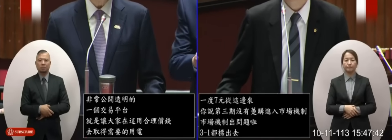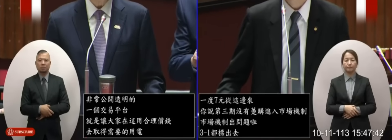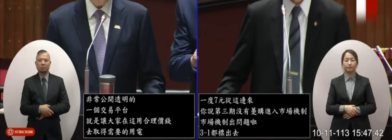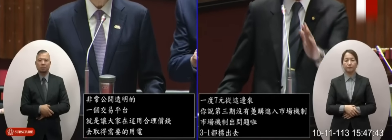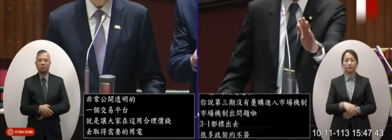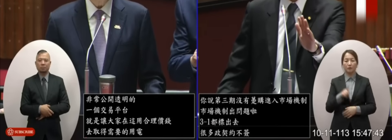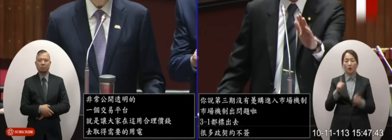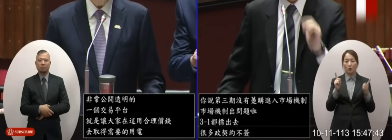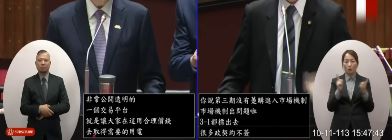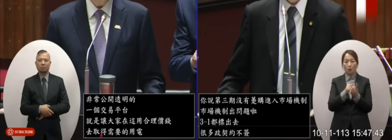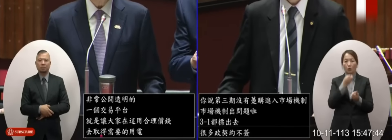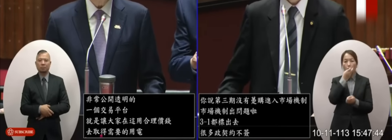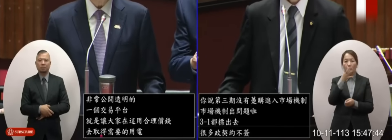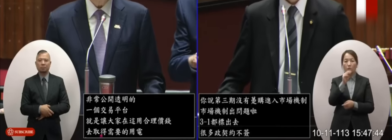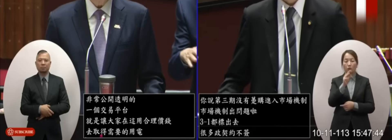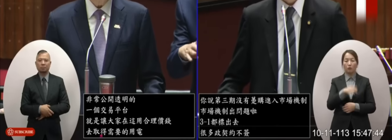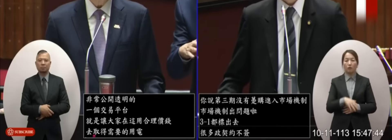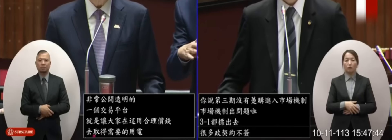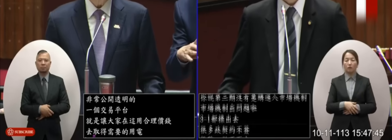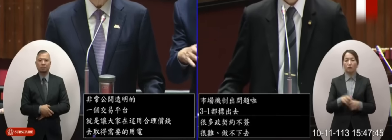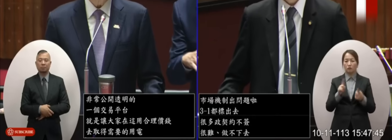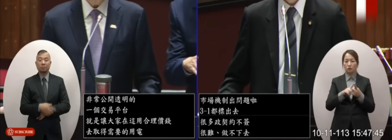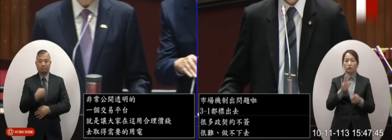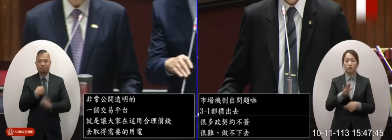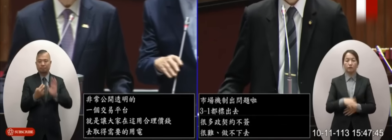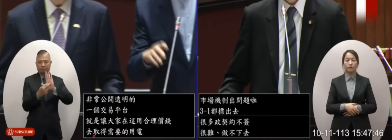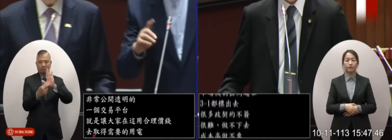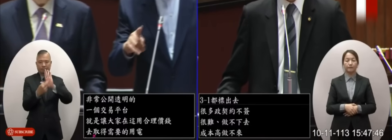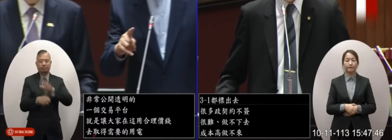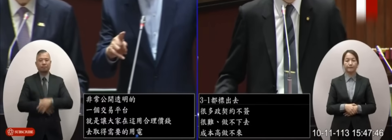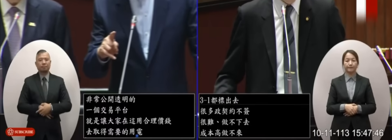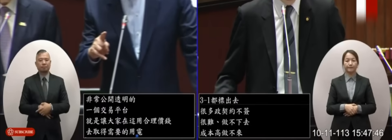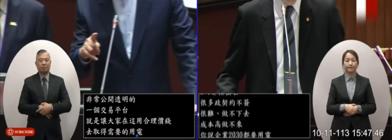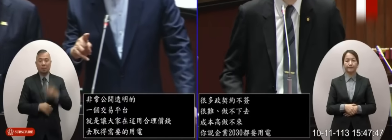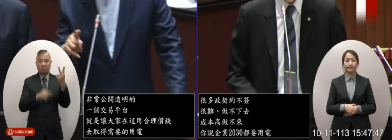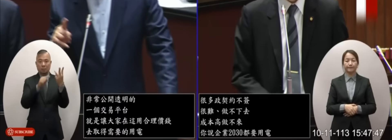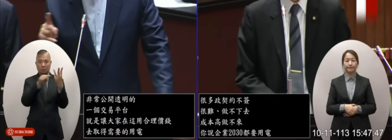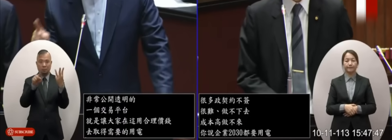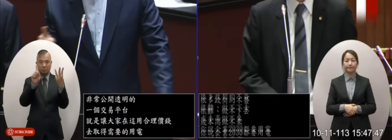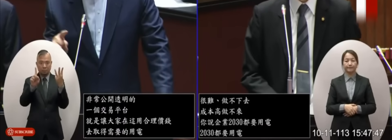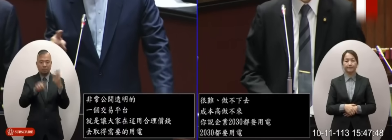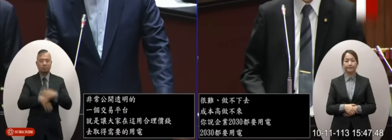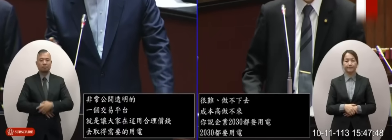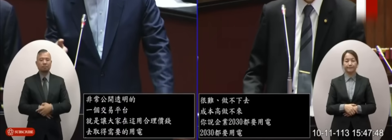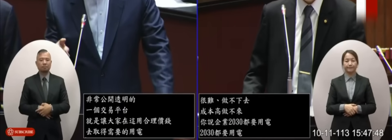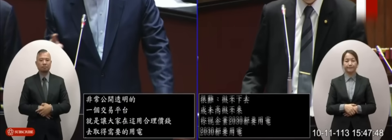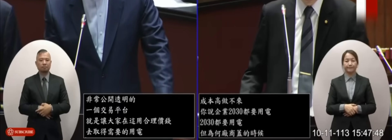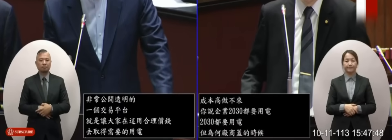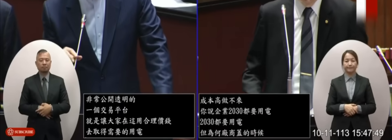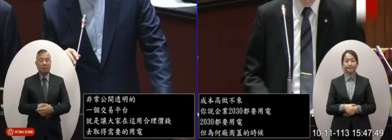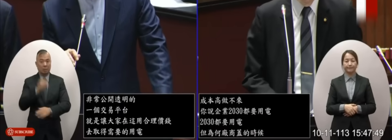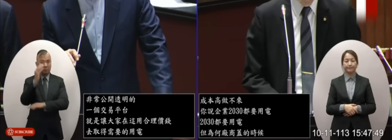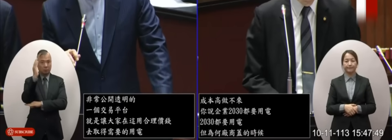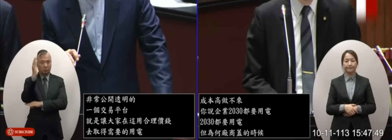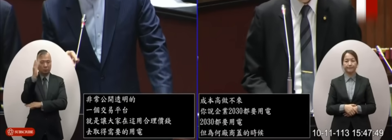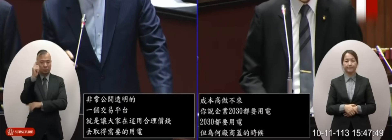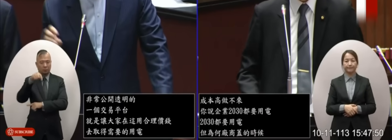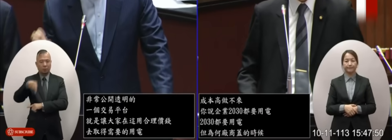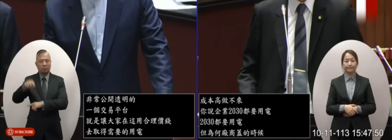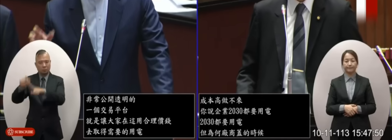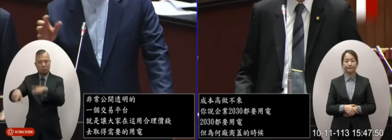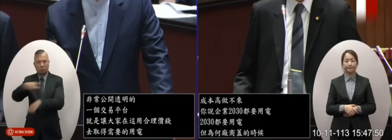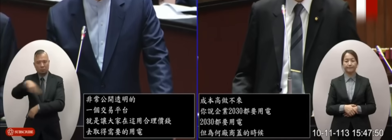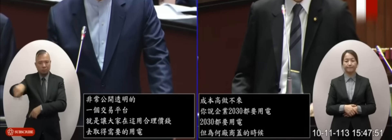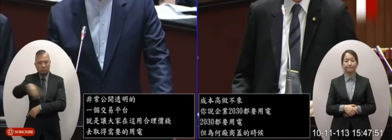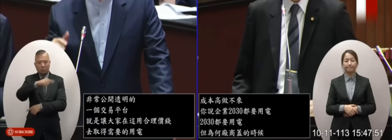有没有这样的事？先说有没有这样的事，应该有。 我跟委员报告哈，3之1，它跟政府之间是有合约的，所